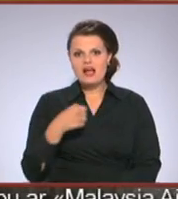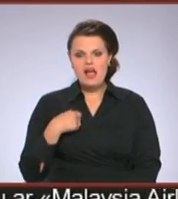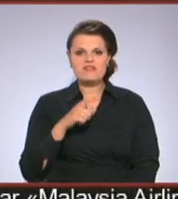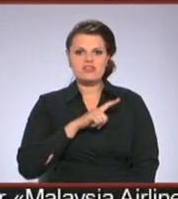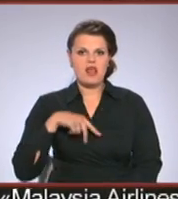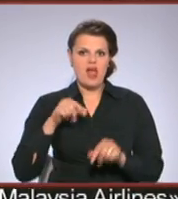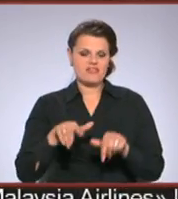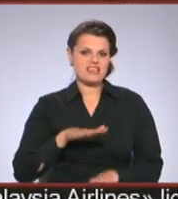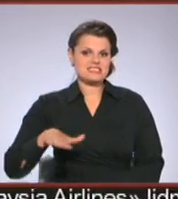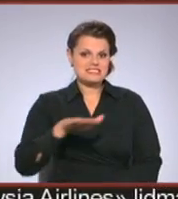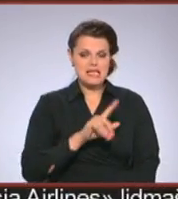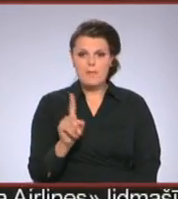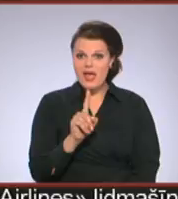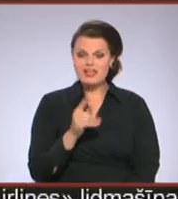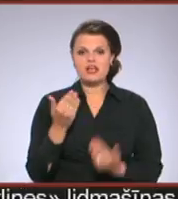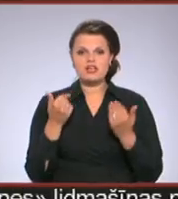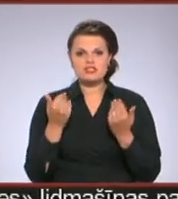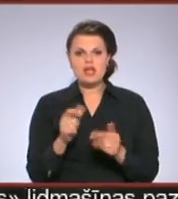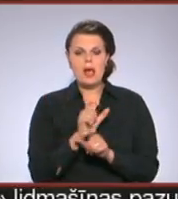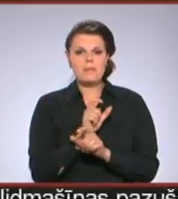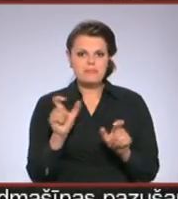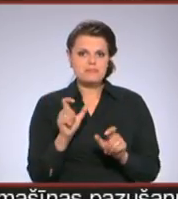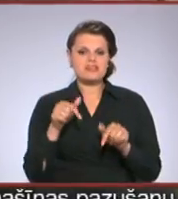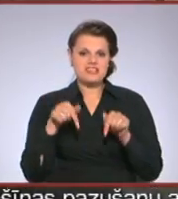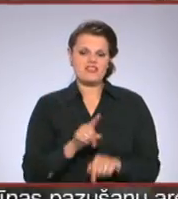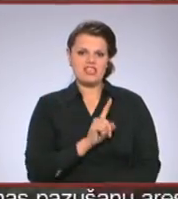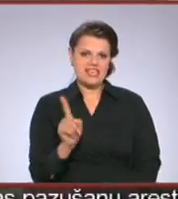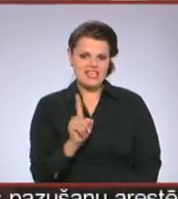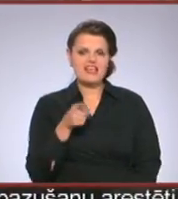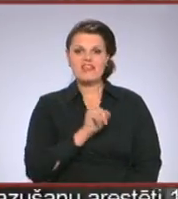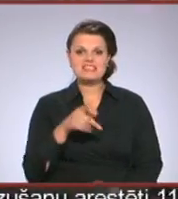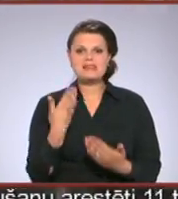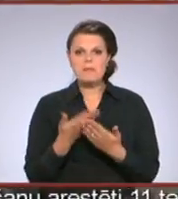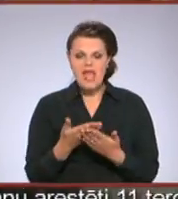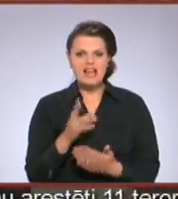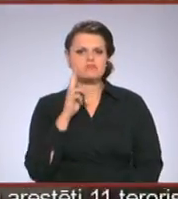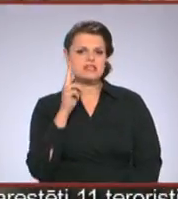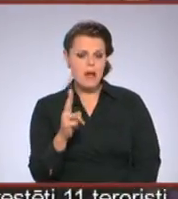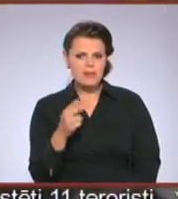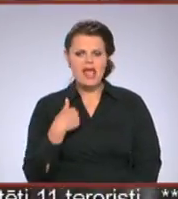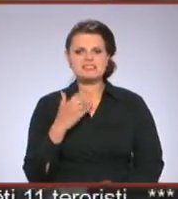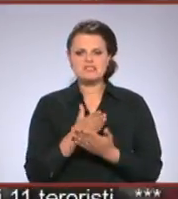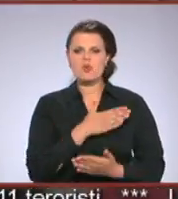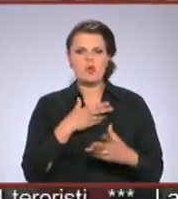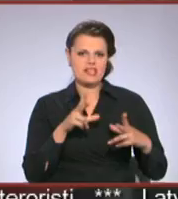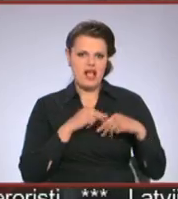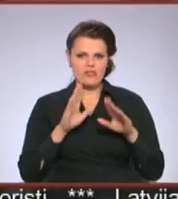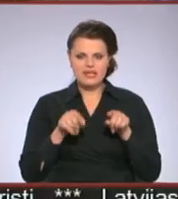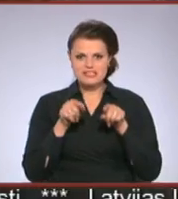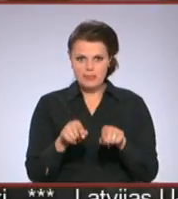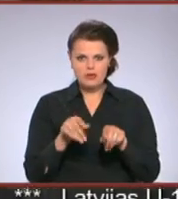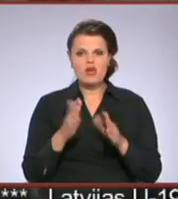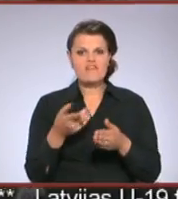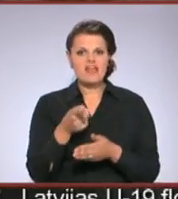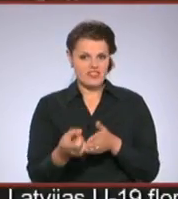Latvijas zemes. Un tajā brīdī, kad mēs jūtamies visnedrošāk, tad arī viņi šeit ir. Tas ir pierādījums, tas ir apliecinājums, un es par to esmu ļoti, ļoti gandarīts. Tas rada arī kaut